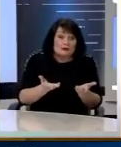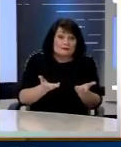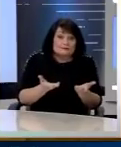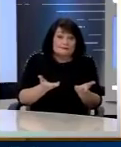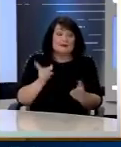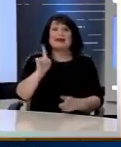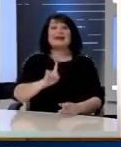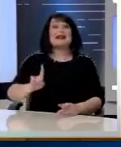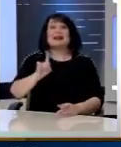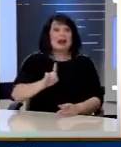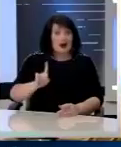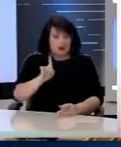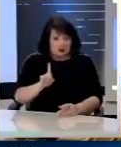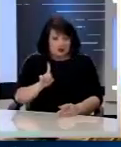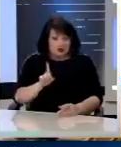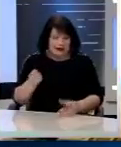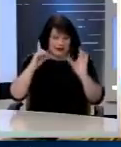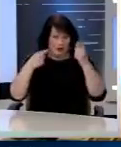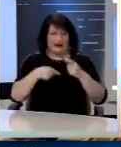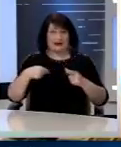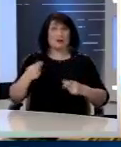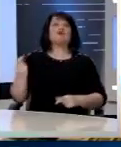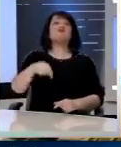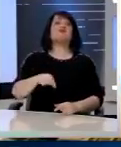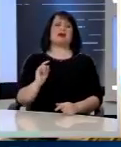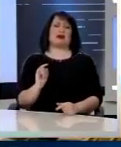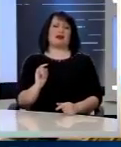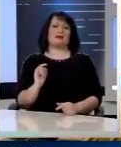Ο κύριος Μητσοτάκης λοιπόν σήμερα δεν είναι εδώ.